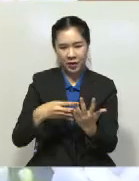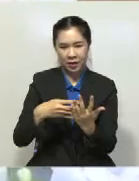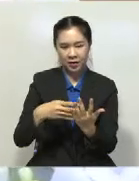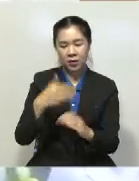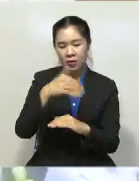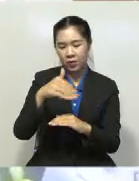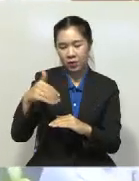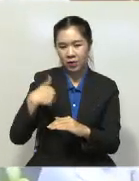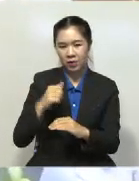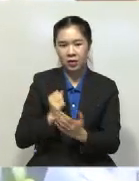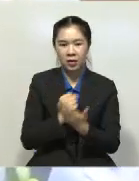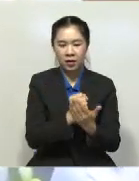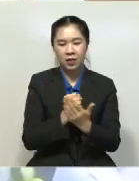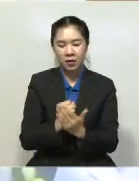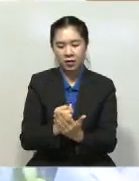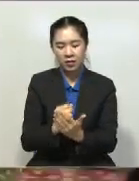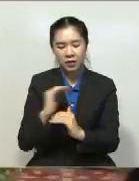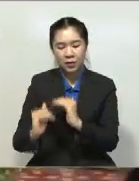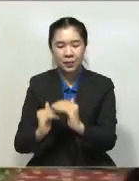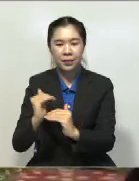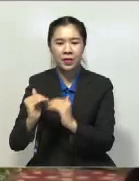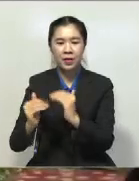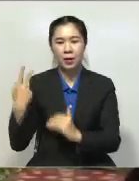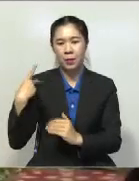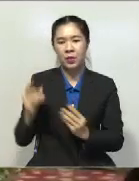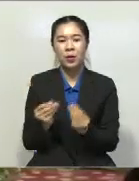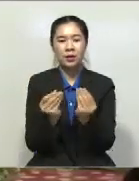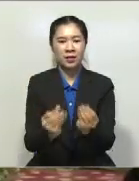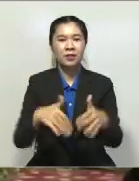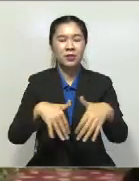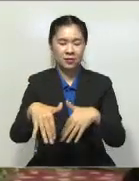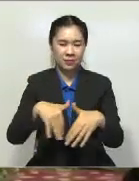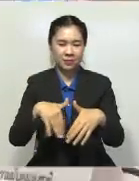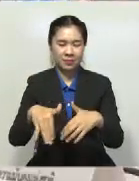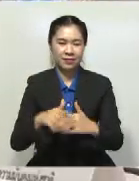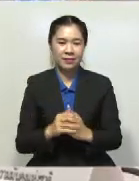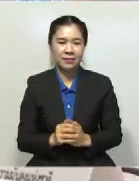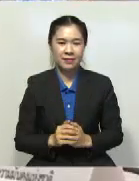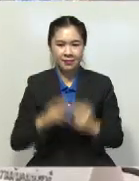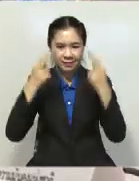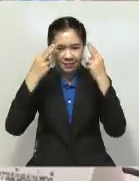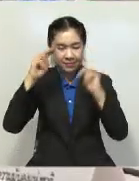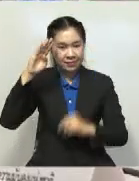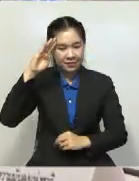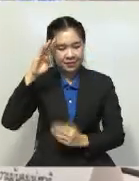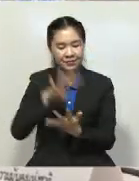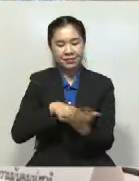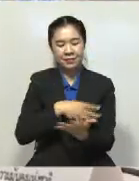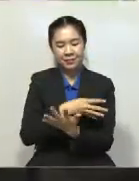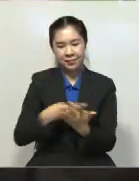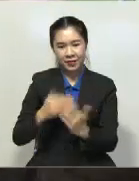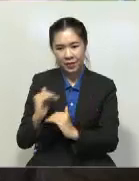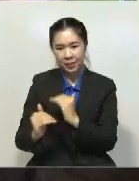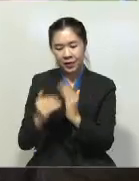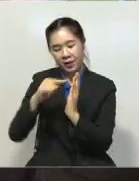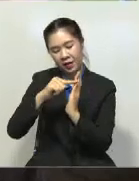เพื่อขับเคลื่อนประเทศให้เกิดประโยชน์แก่ประชาชนอย่างแท้จริงโดยนายกรัฐมนตรีได้มอบนโยบายการพัฒนาจังหวัดชายแ